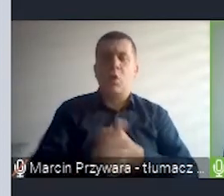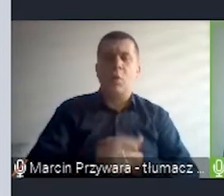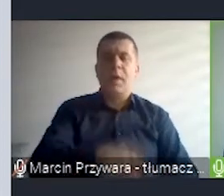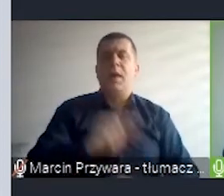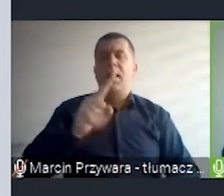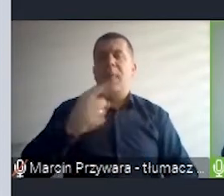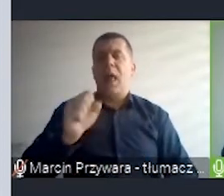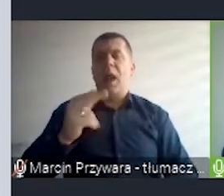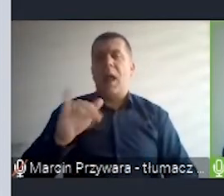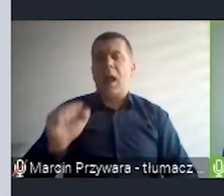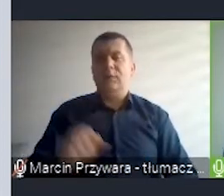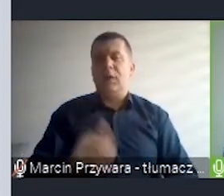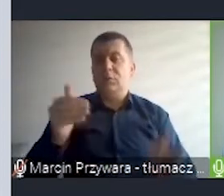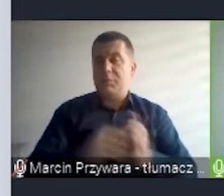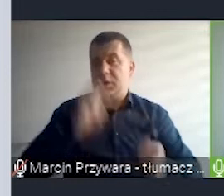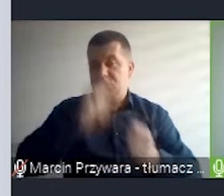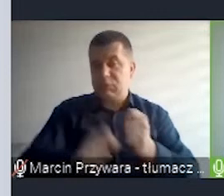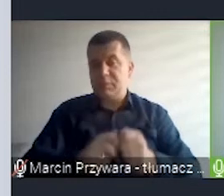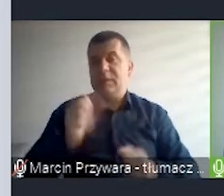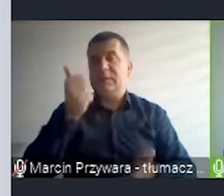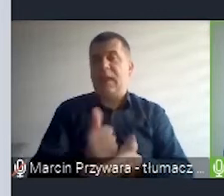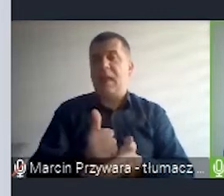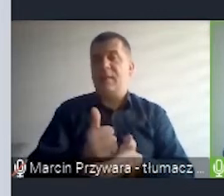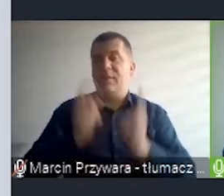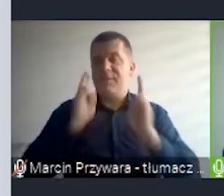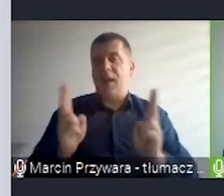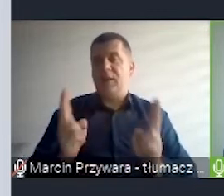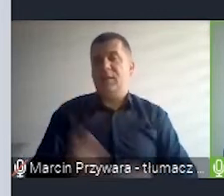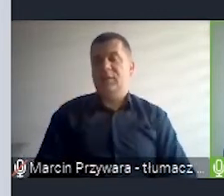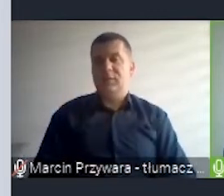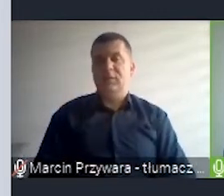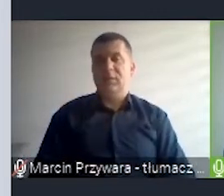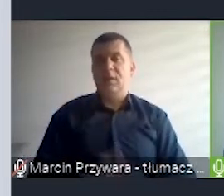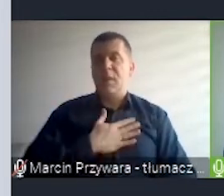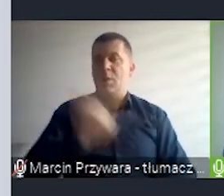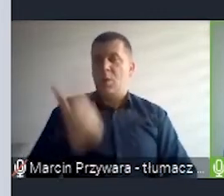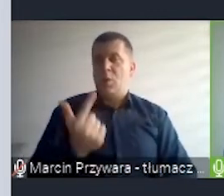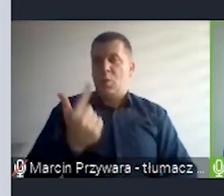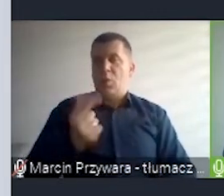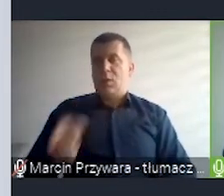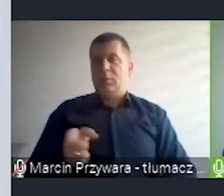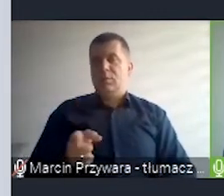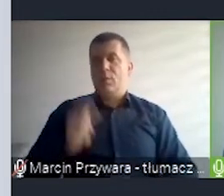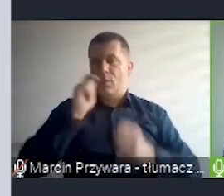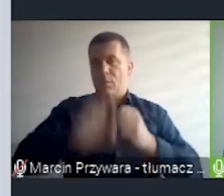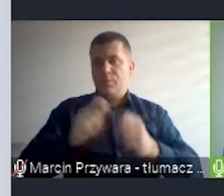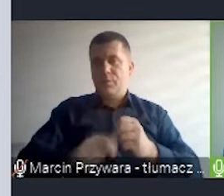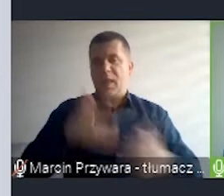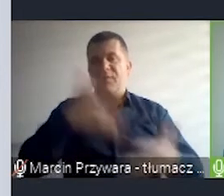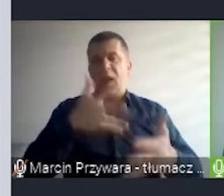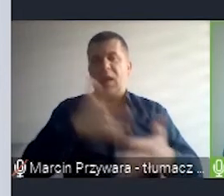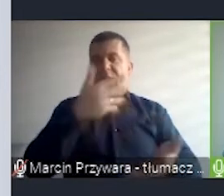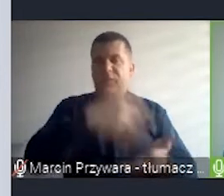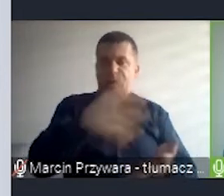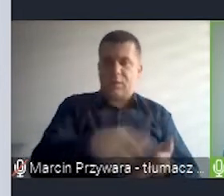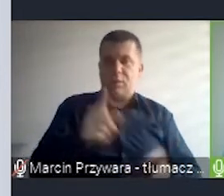deklaracjach. A trzeba by było sprawdzić stan faktyczny. W związku z tym mamy drugi rodzaj kontroli związanej z weryfikacją